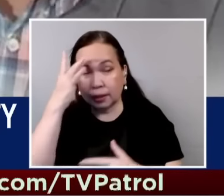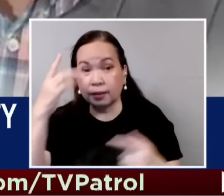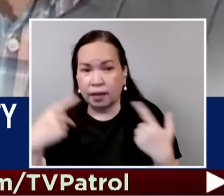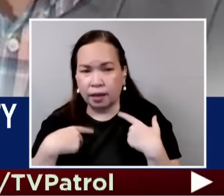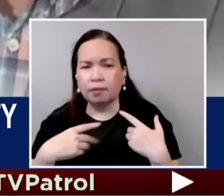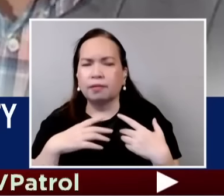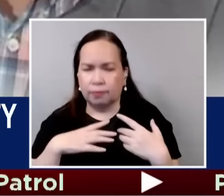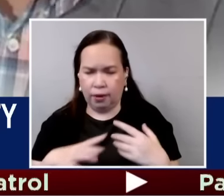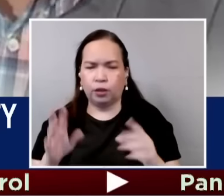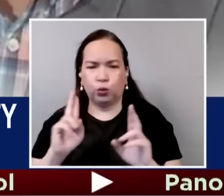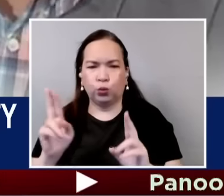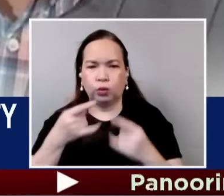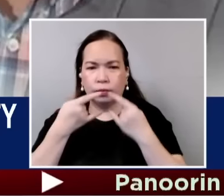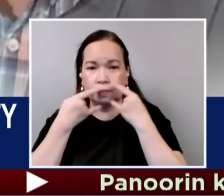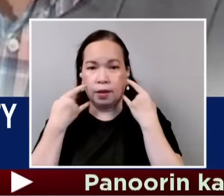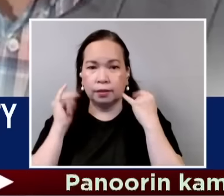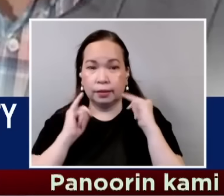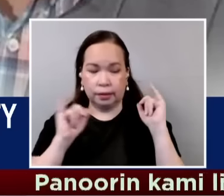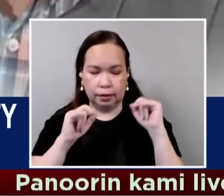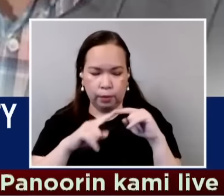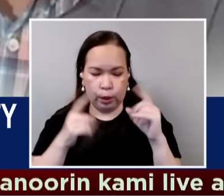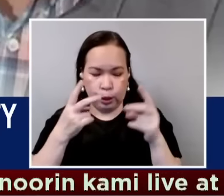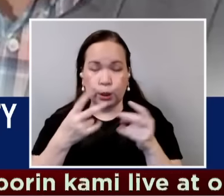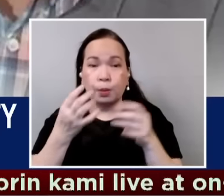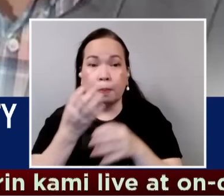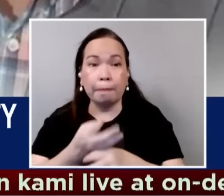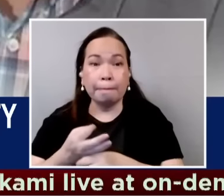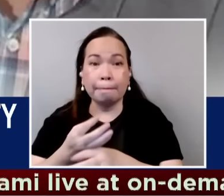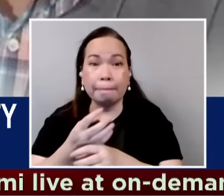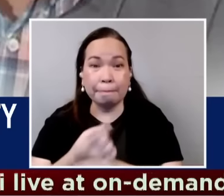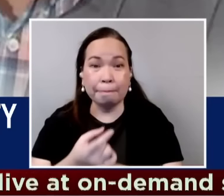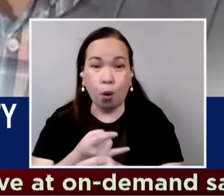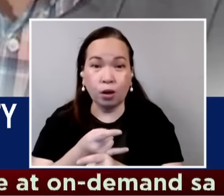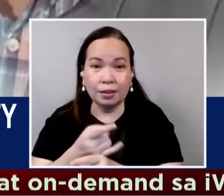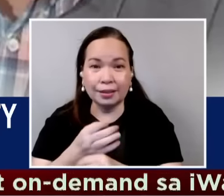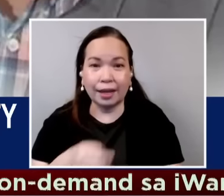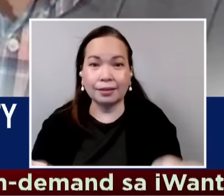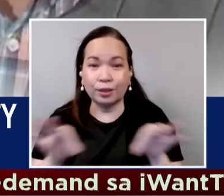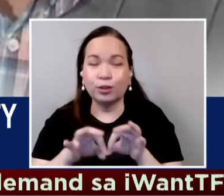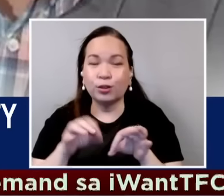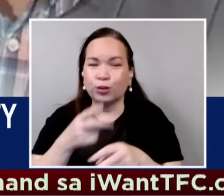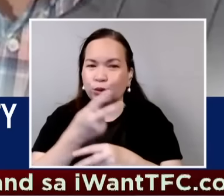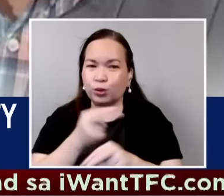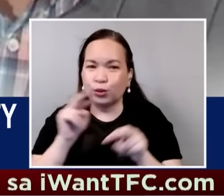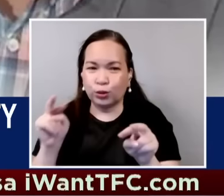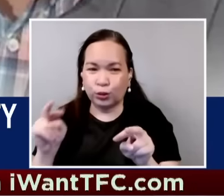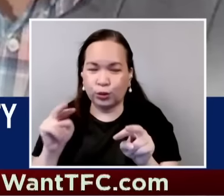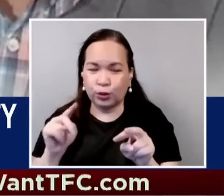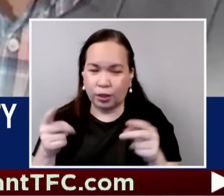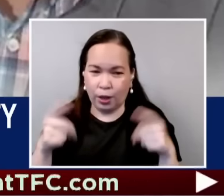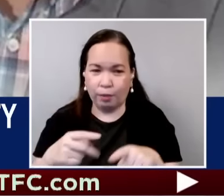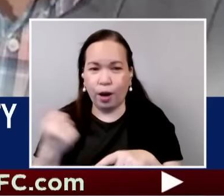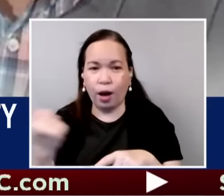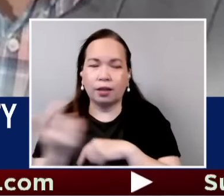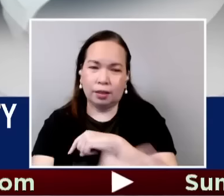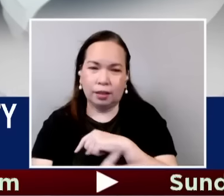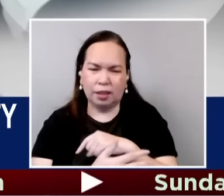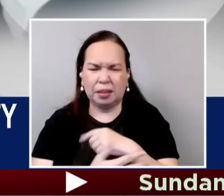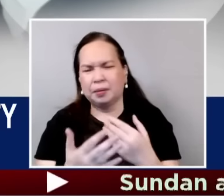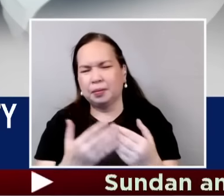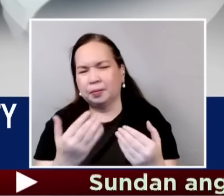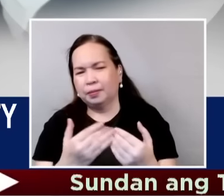wearing the face mask. Importante, i-monitor din natin anong nangyayari sa ibang bansa. Madali lang naman i-re-implement yan,